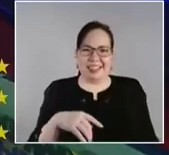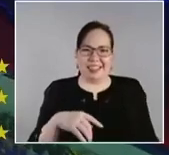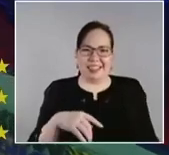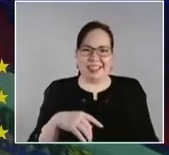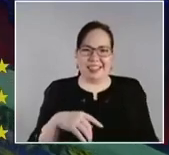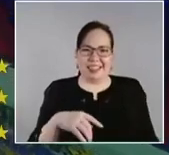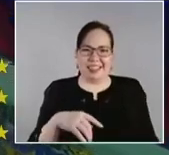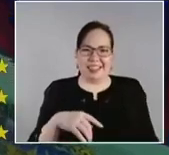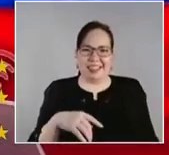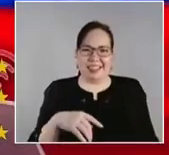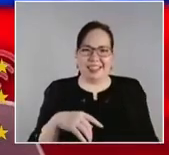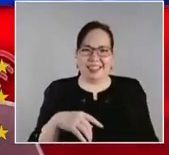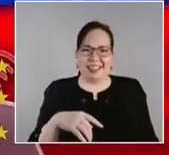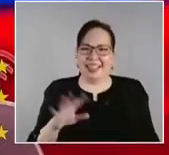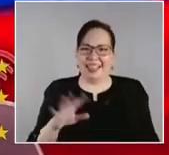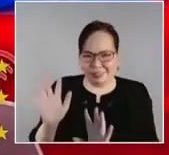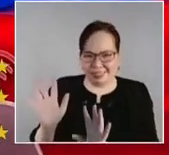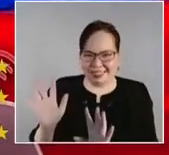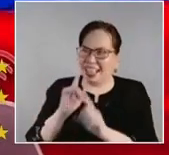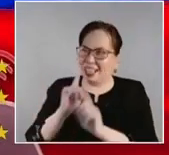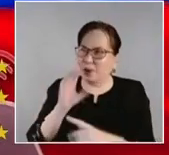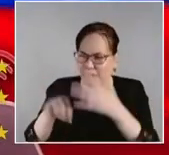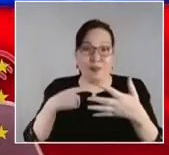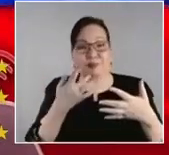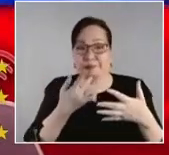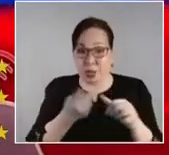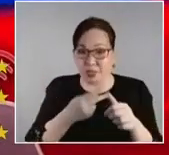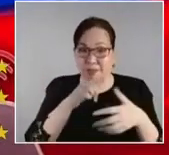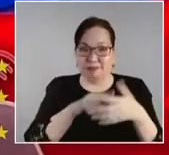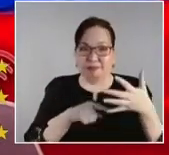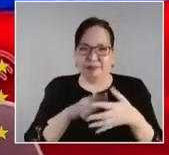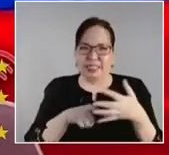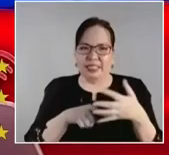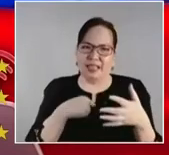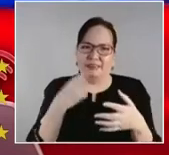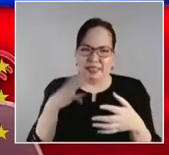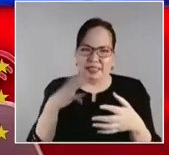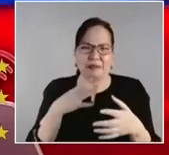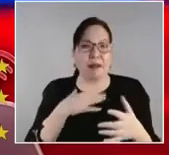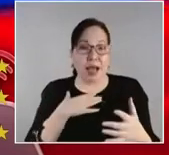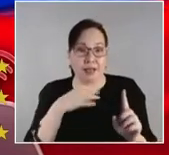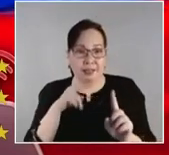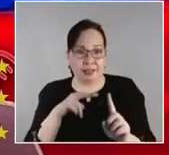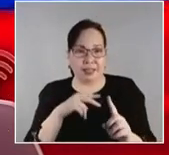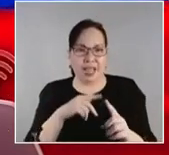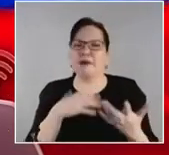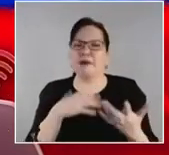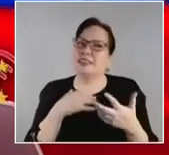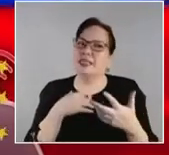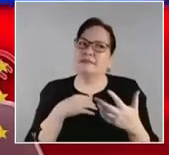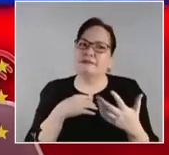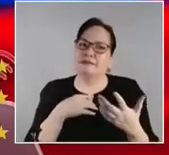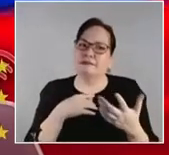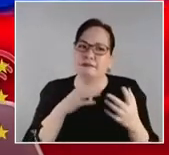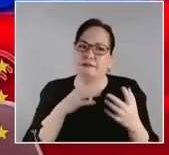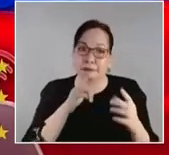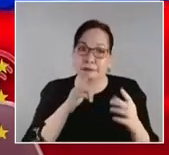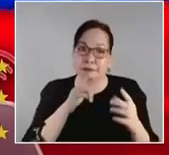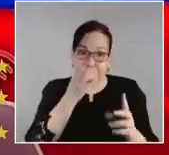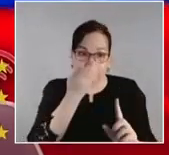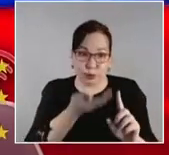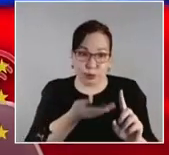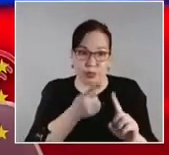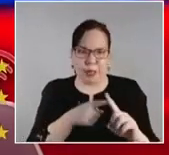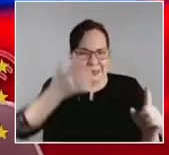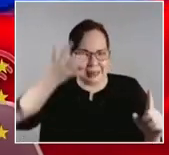taas, kasi po, isa lang naman ang aking basehan eh. Tatlo, no? He or she has to be the best,